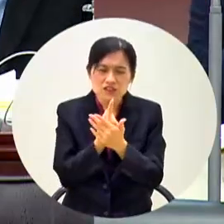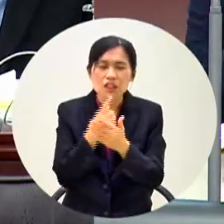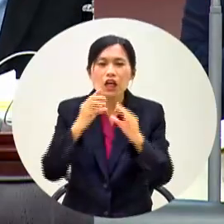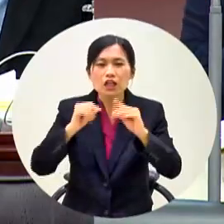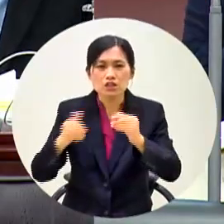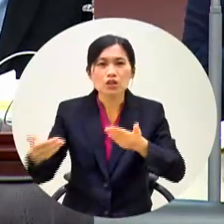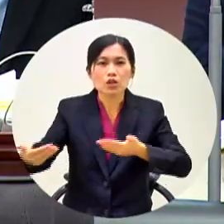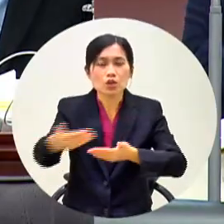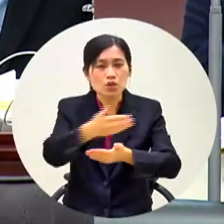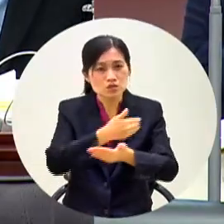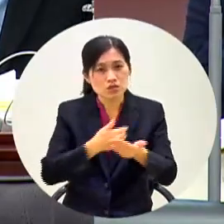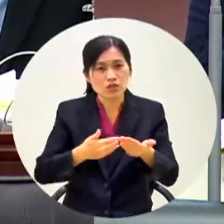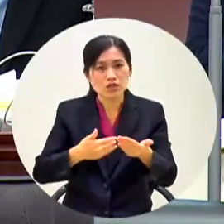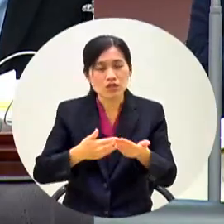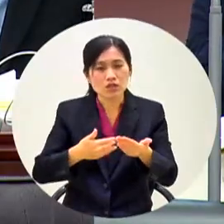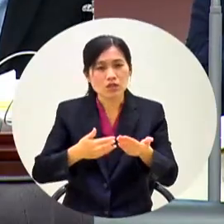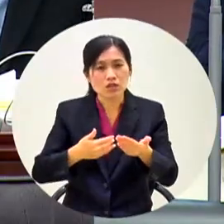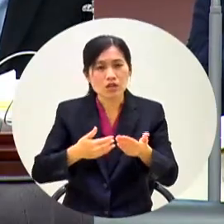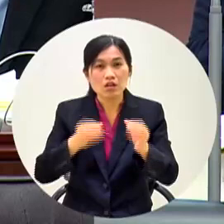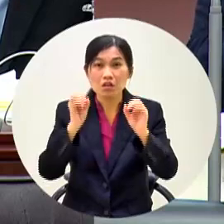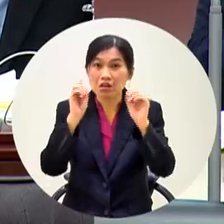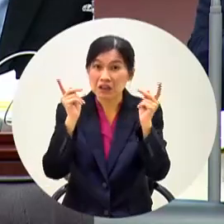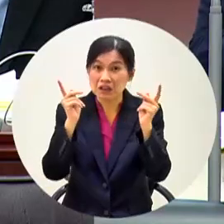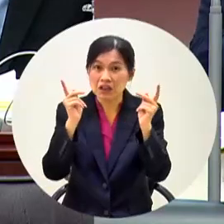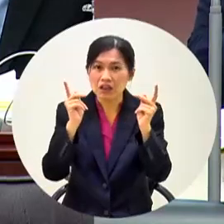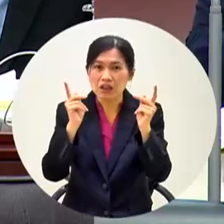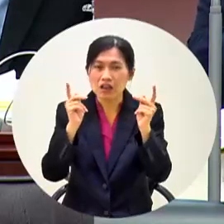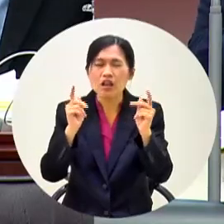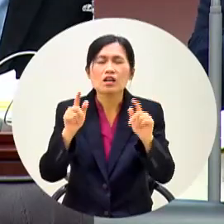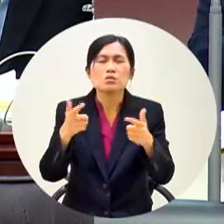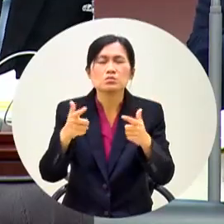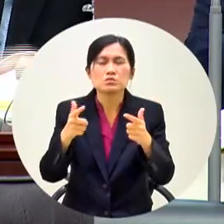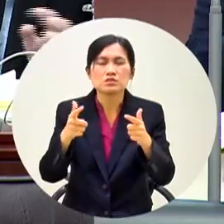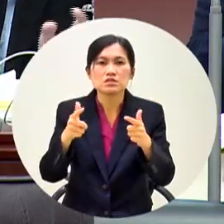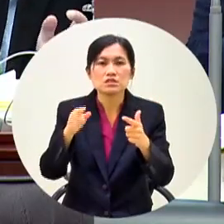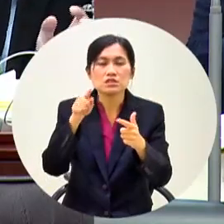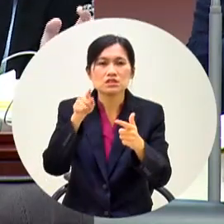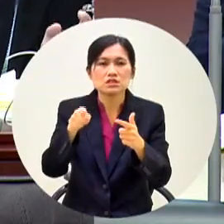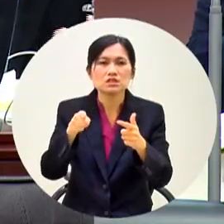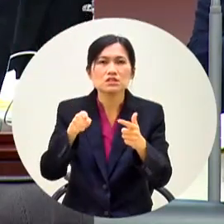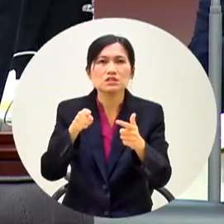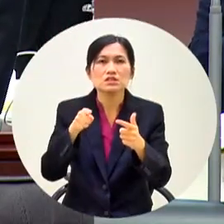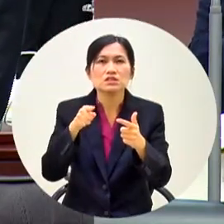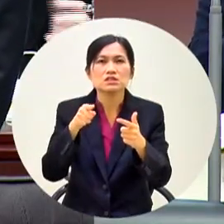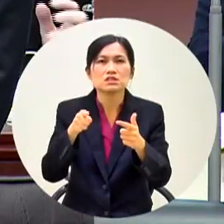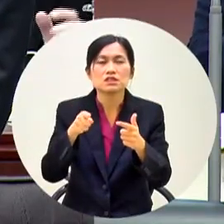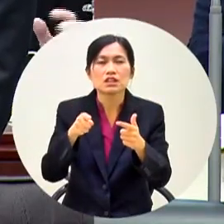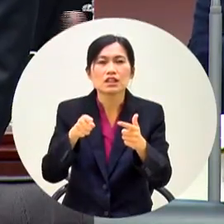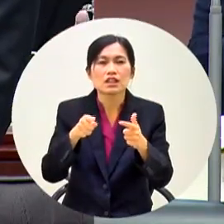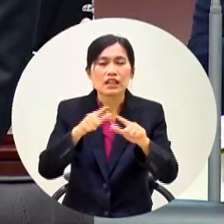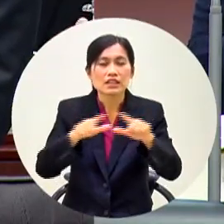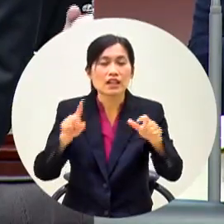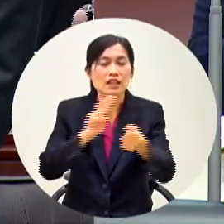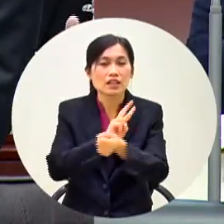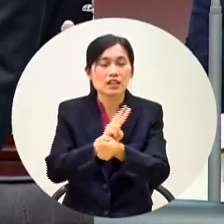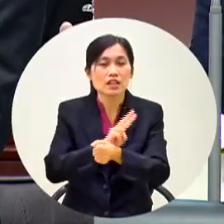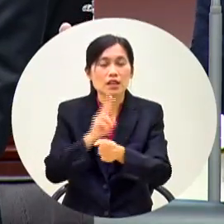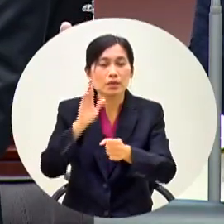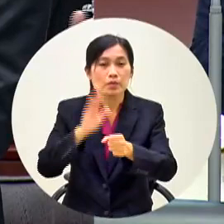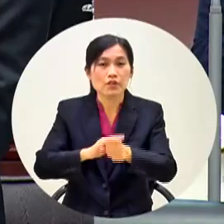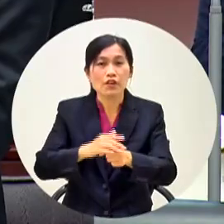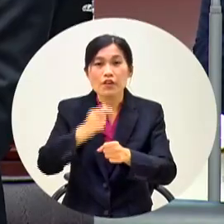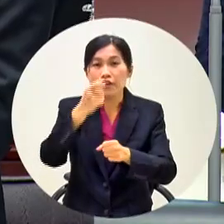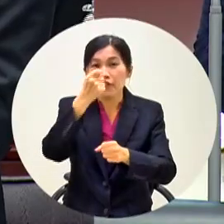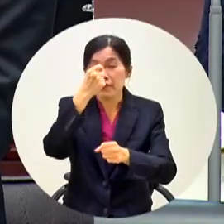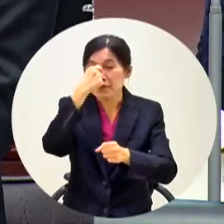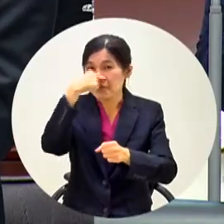征收掉就算了。所以在这件事情上面，为什么在大林埔凤鼻头地区，大家都一直在讲，在